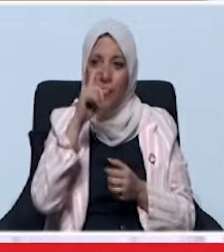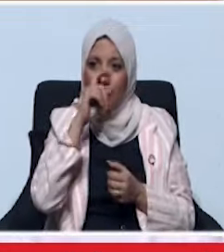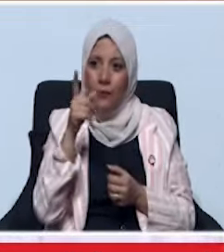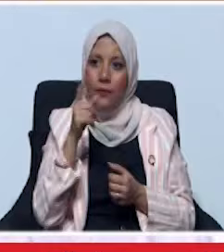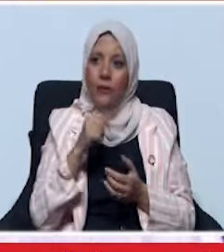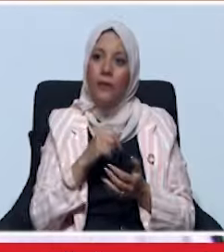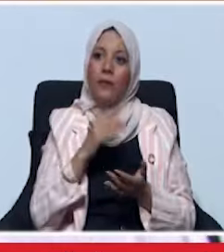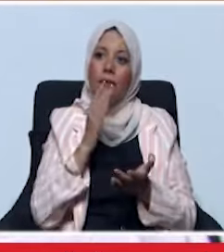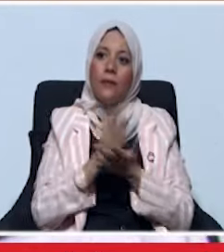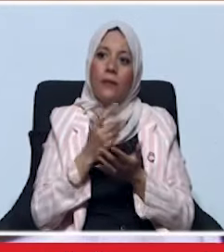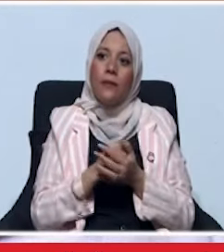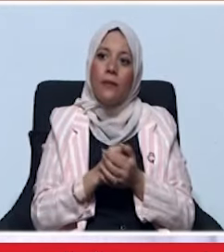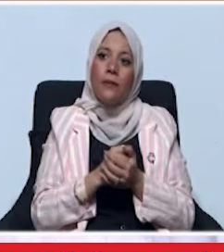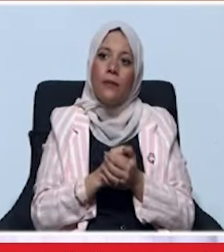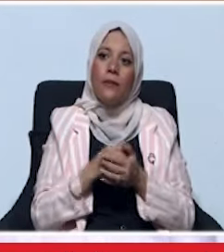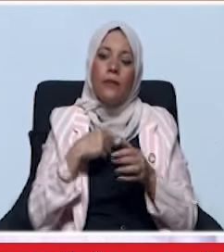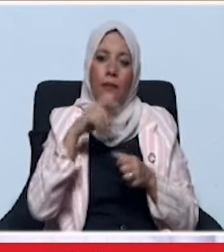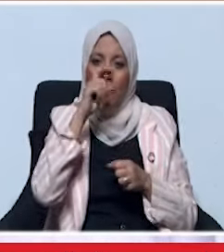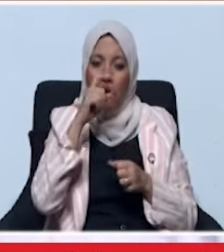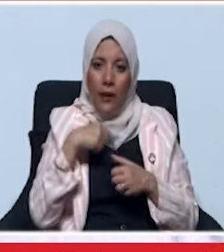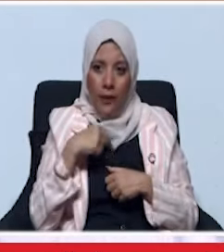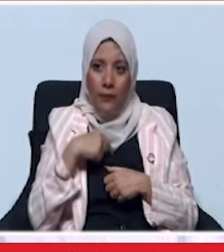ابو قتاده دي اولا هي تعتبر في،